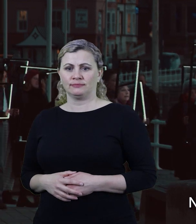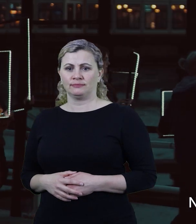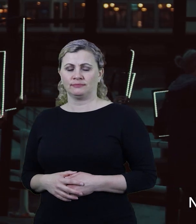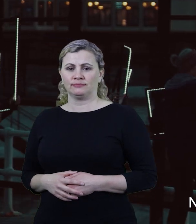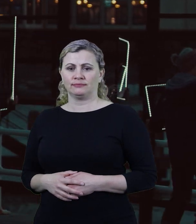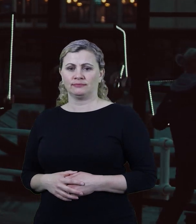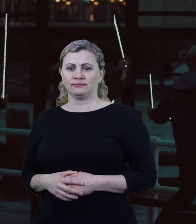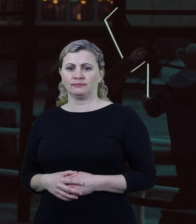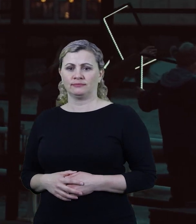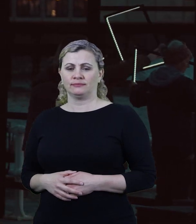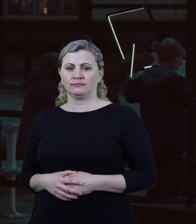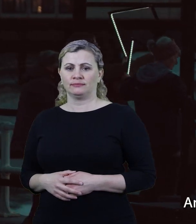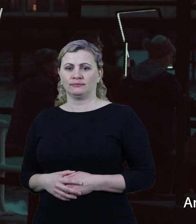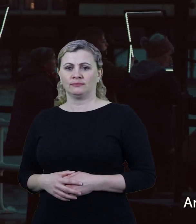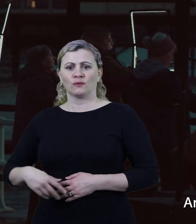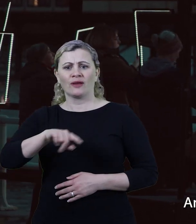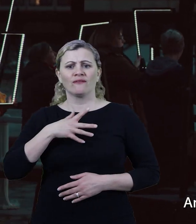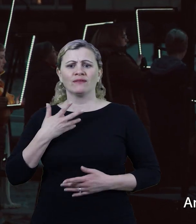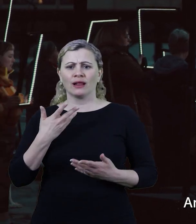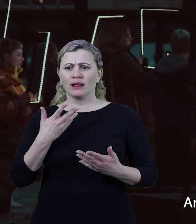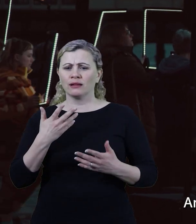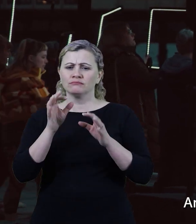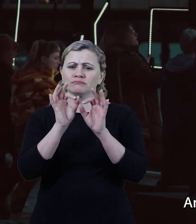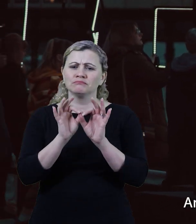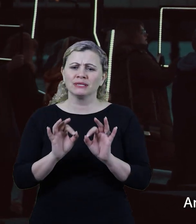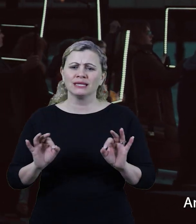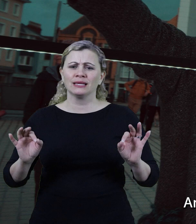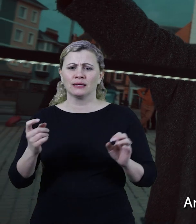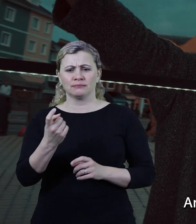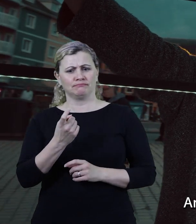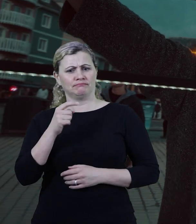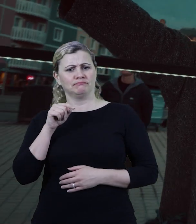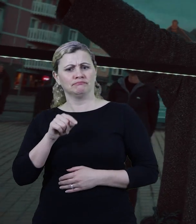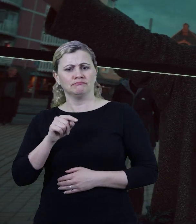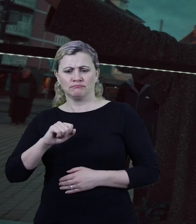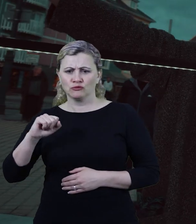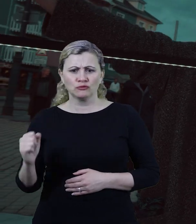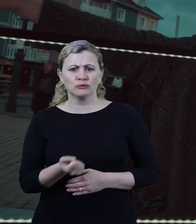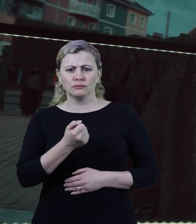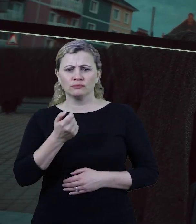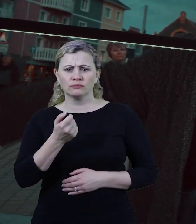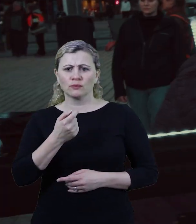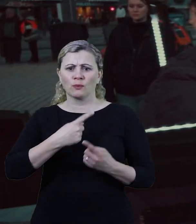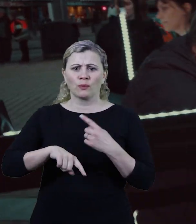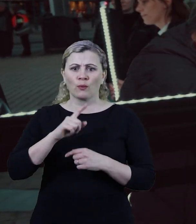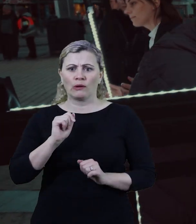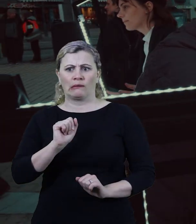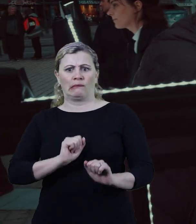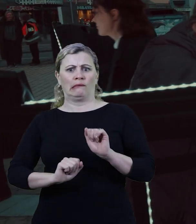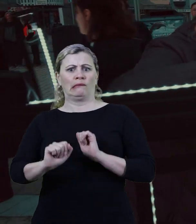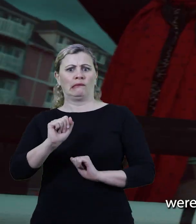y clefydd a theimlwn. And we feel that the dawn of the peace which shall endure would